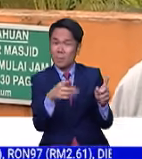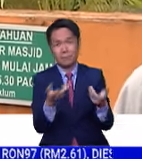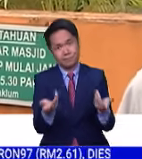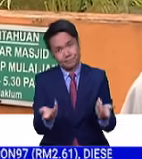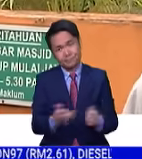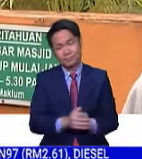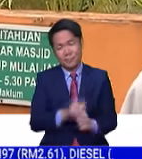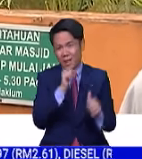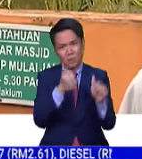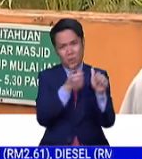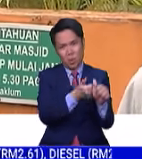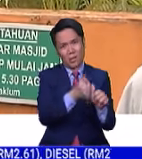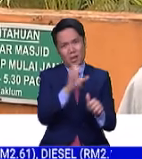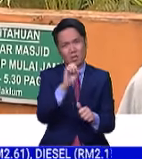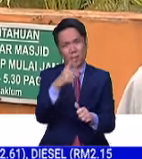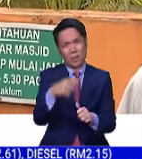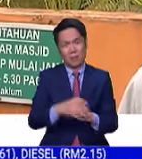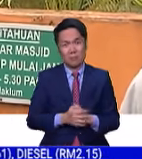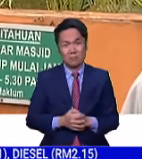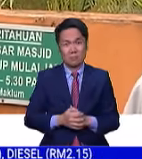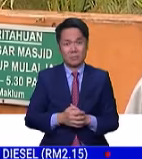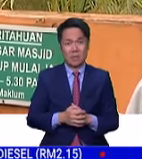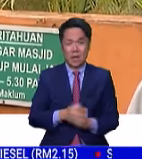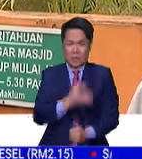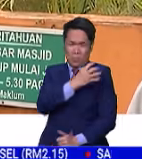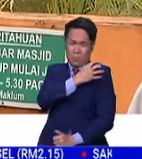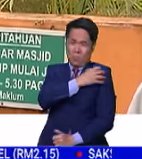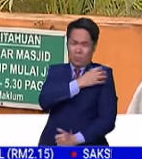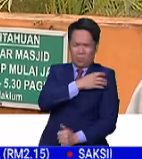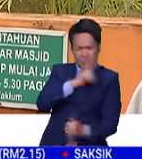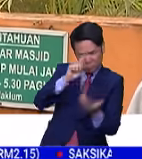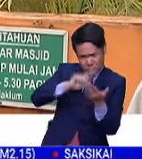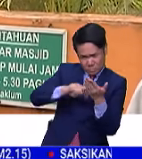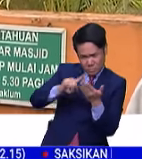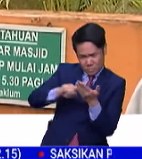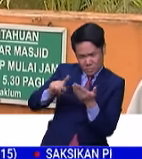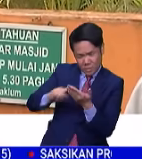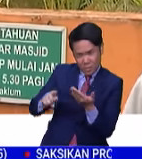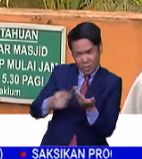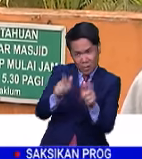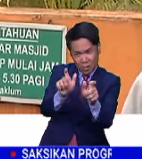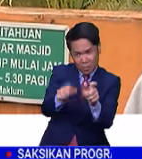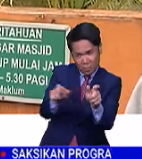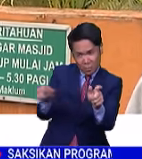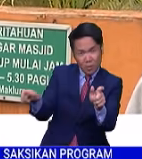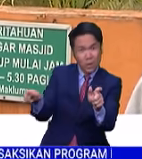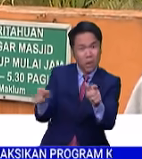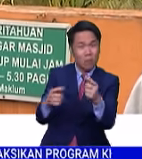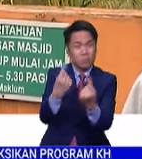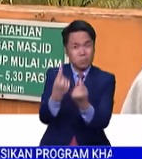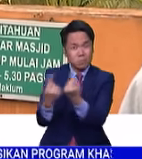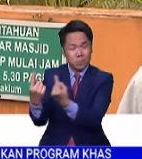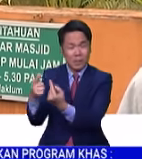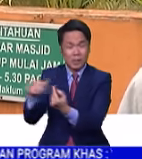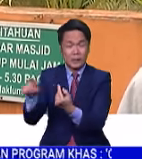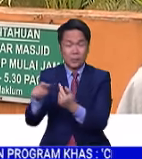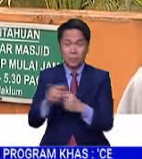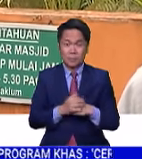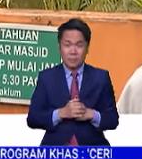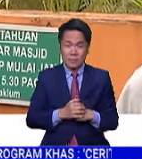juga perlawatan pegawai-pegawai kita di surau tersebut, kita dapati juga mereka tidak